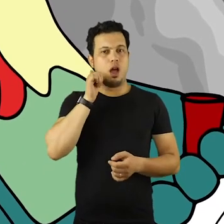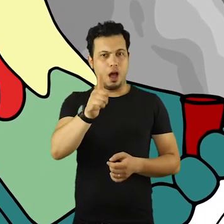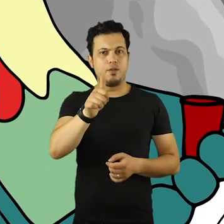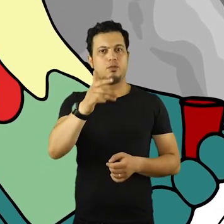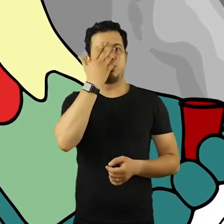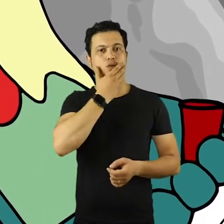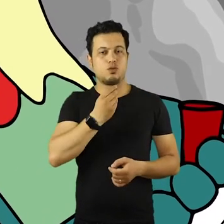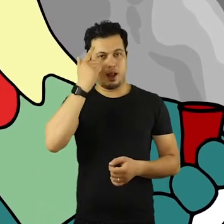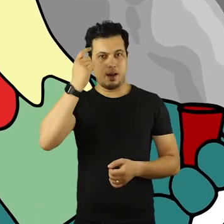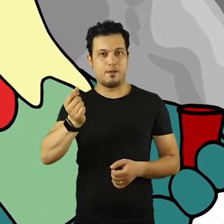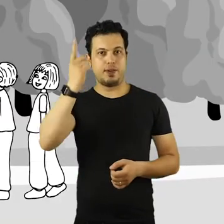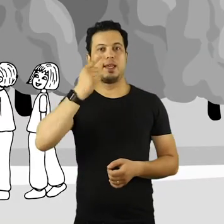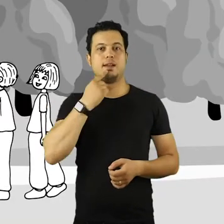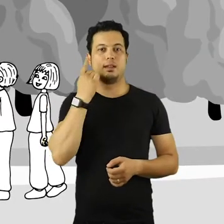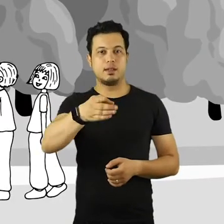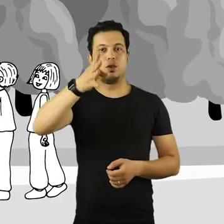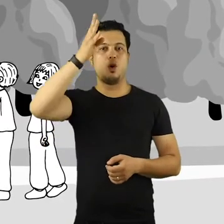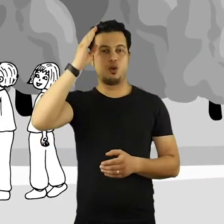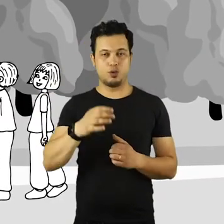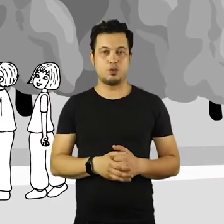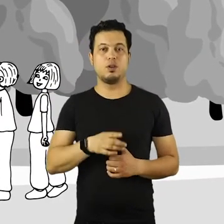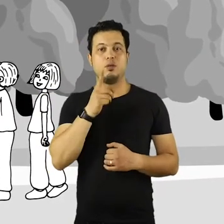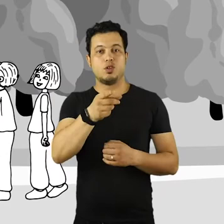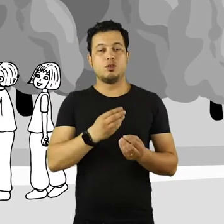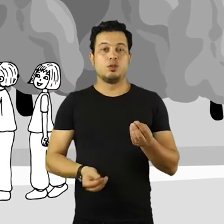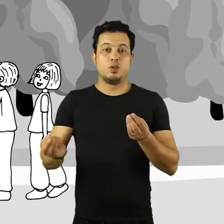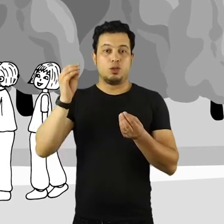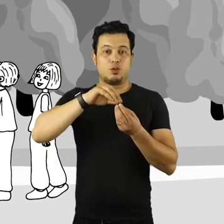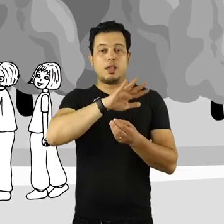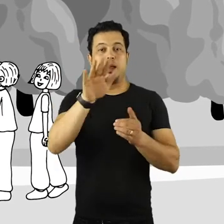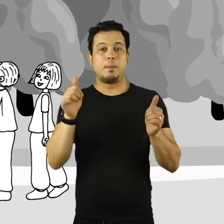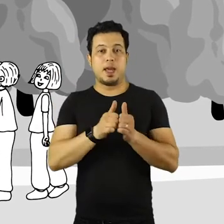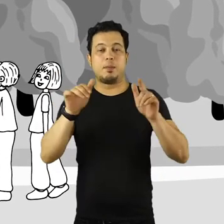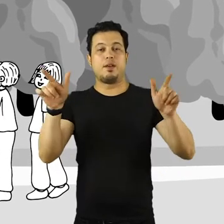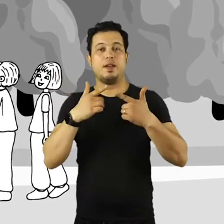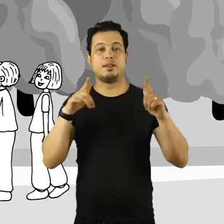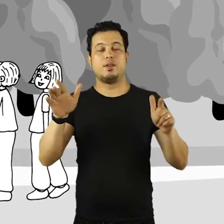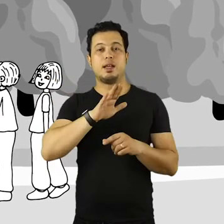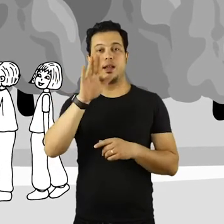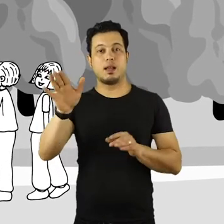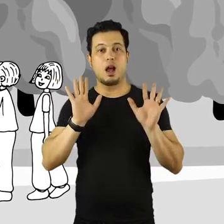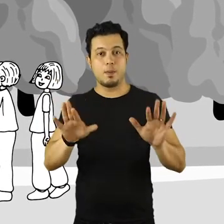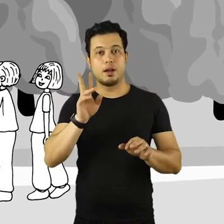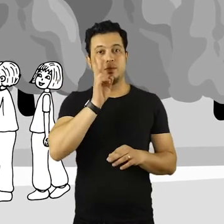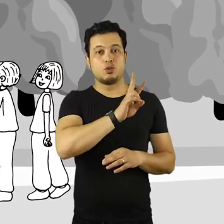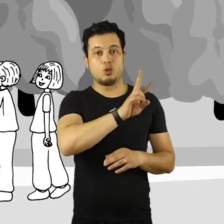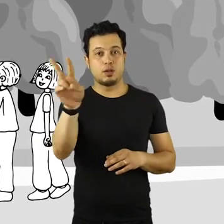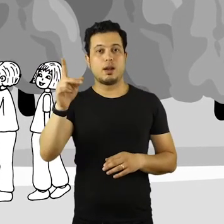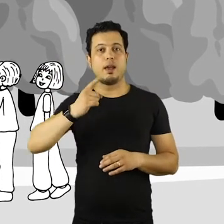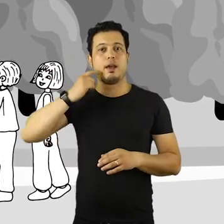Çınar. Bunun üzerine hemen festivale gittiler. Ancak gördükleri o